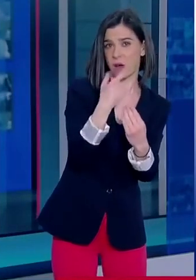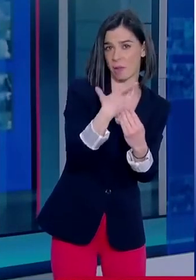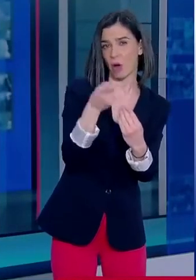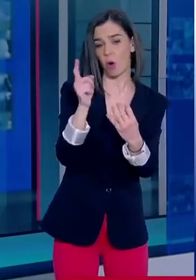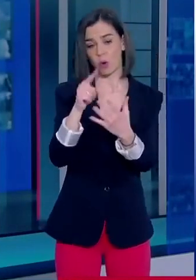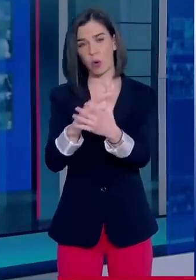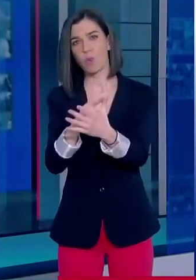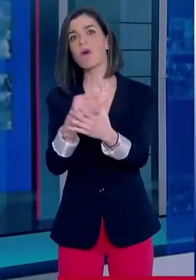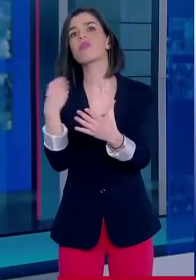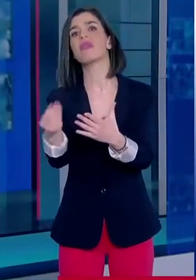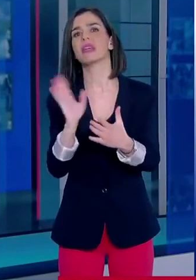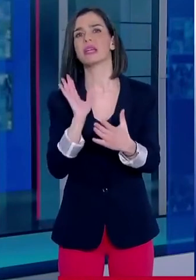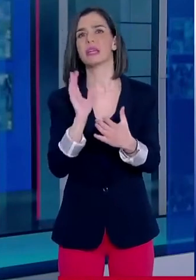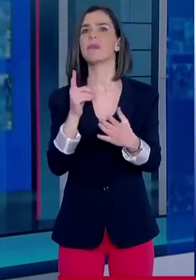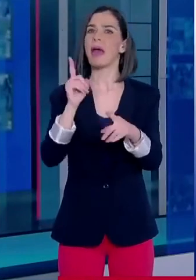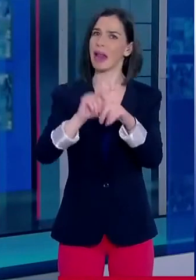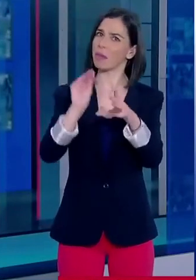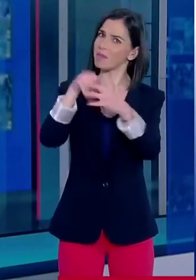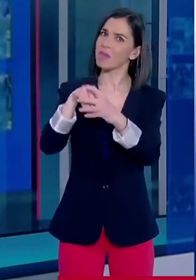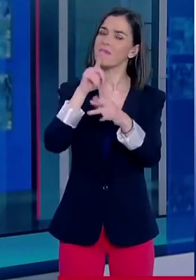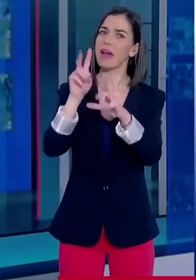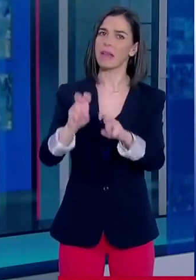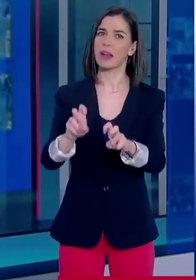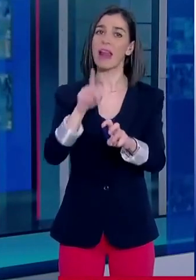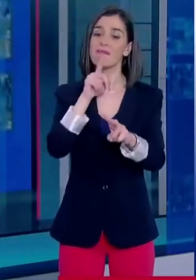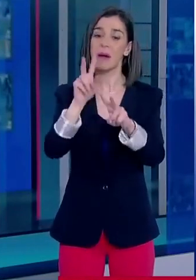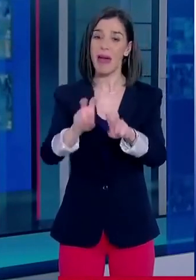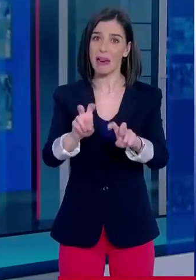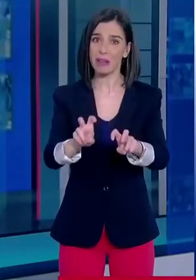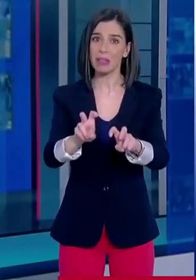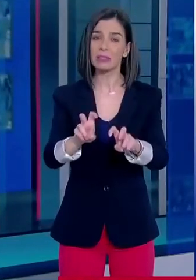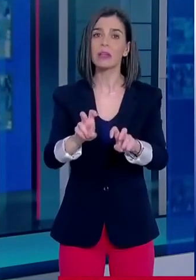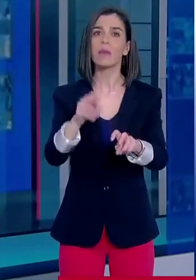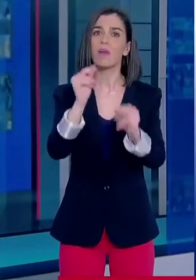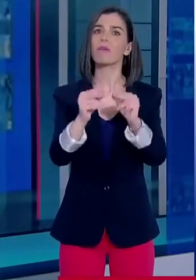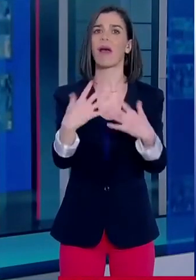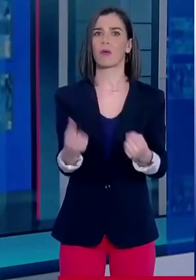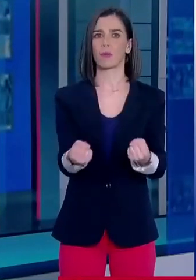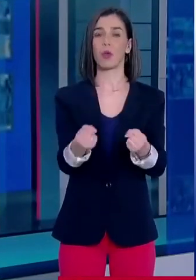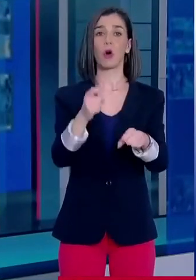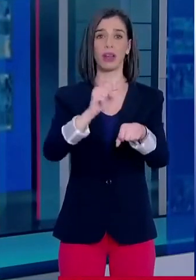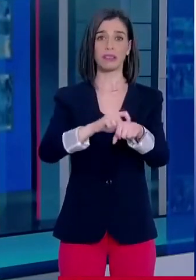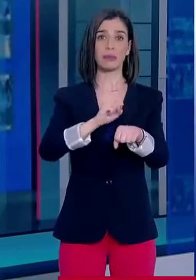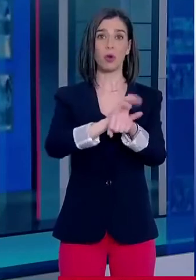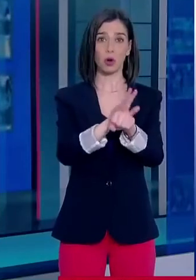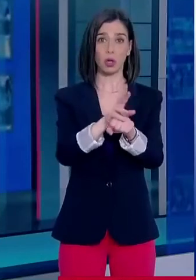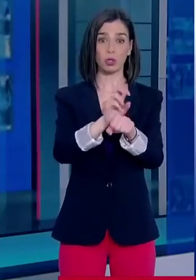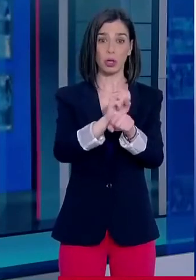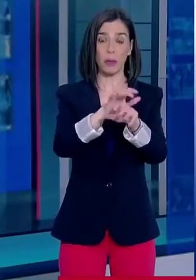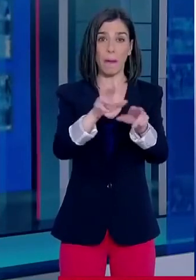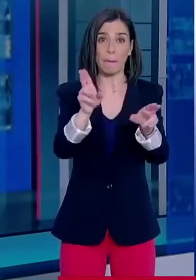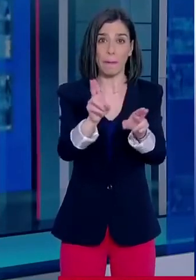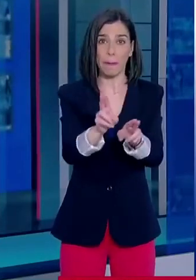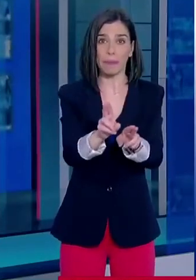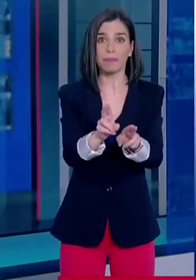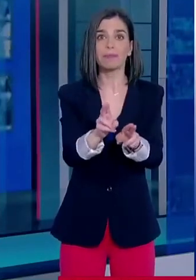το ότι συμμετέχει και η ελληνική ομάδα. Βέβαια όλες αυτές τις μελέτες έχουν ένα πρόβλημα. Όσο μειώνεται η παρουσία του ιού και η κυκλοφορία του ιού στις χώρες,